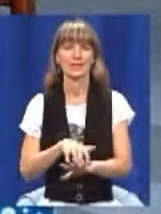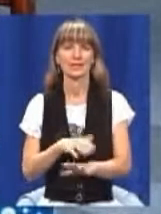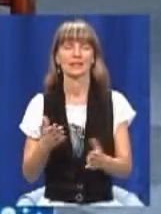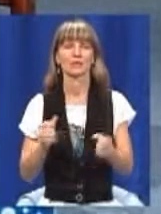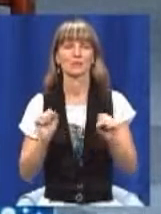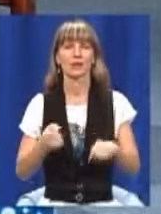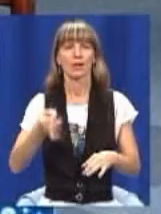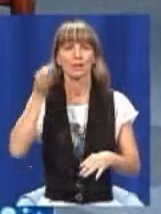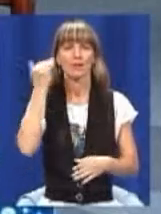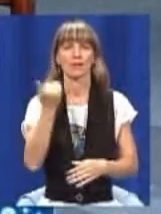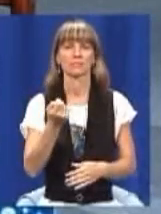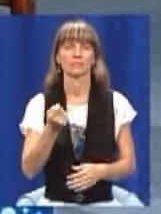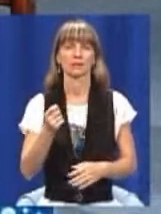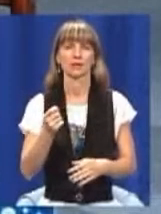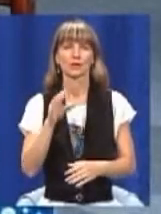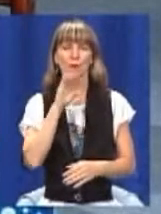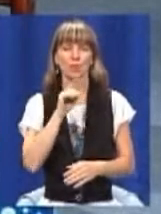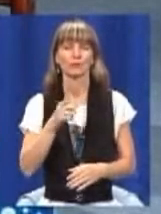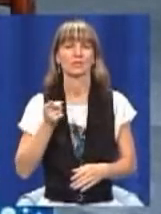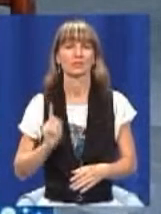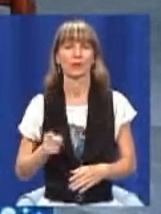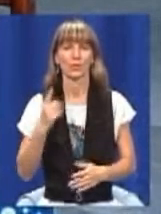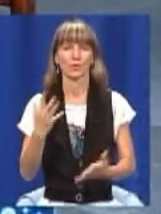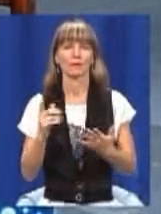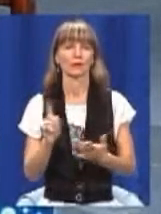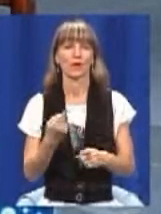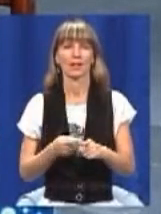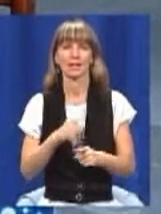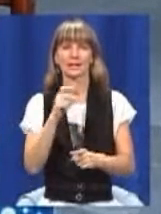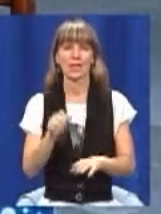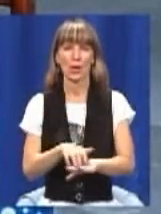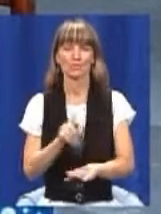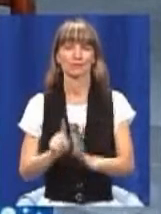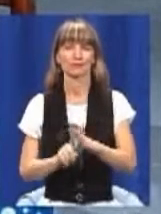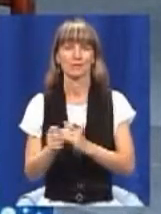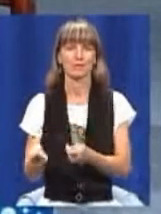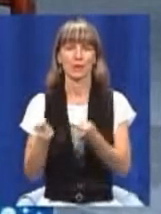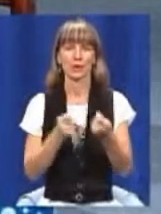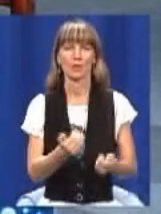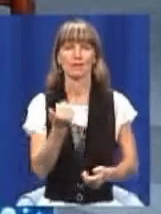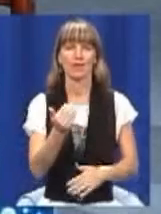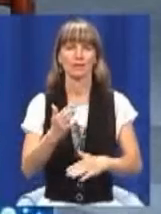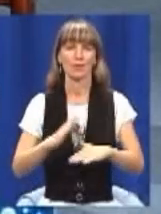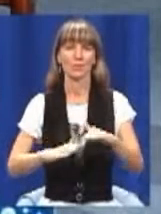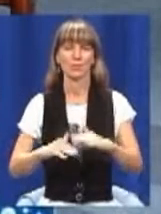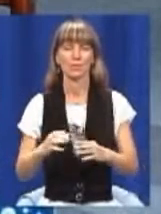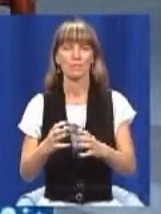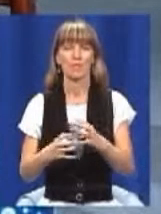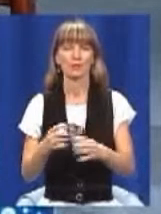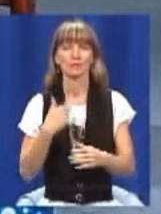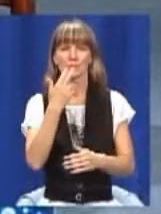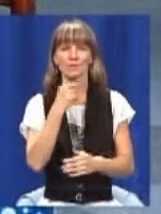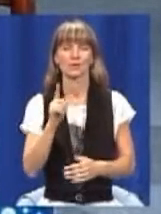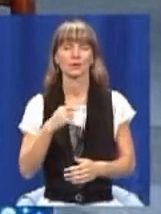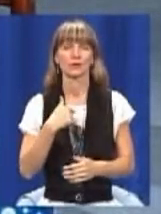навіть може нагадувати вам трохи цуцика, тому що насправді, ну уявіть собі, що то за котик, який починає приносити до вас м'ячик. Тому що ми звикли, що усі,